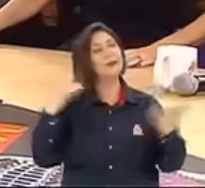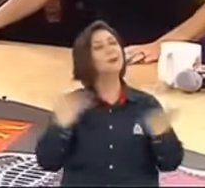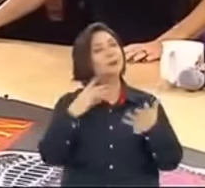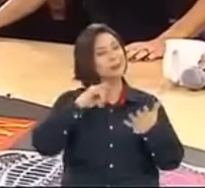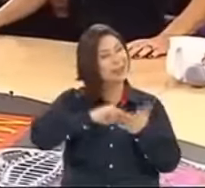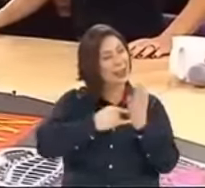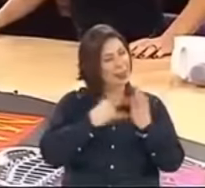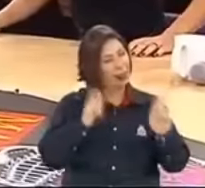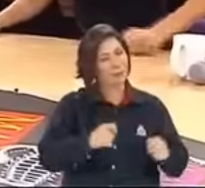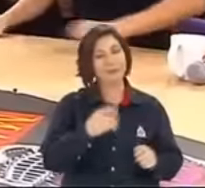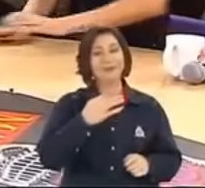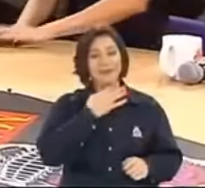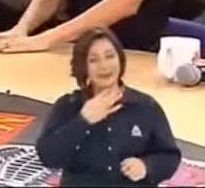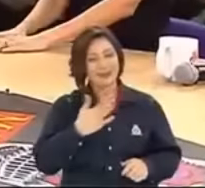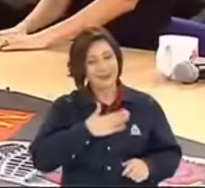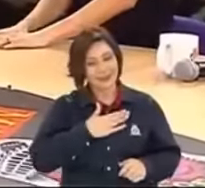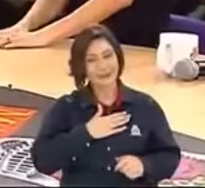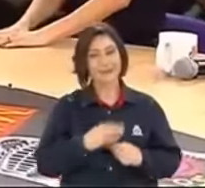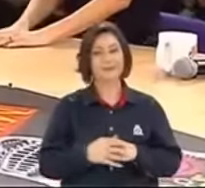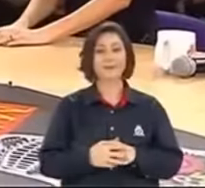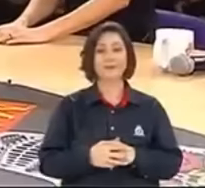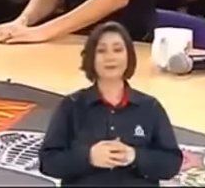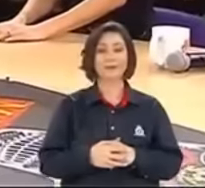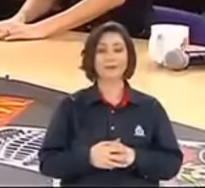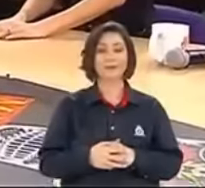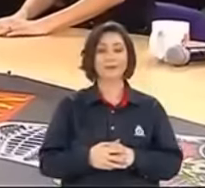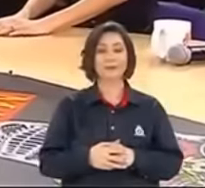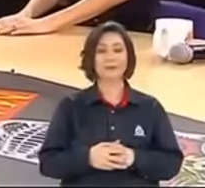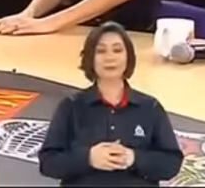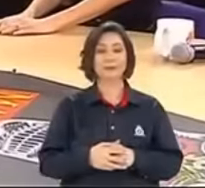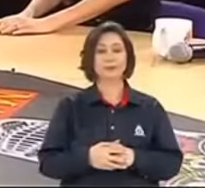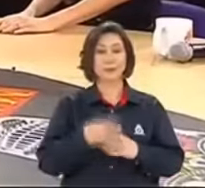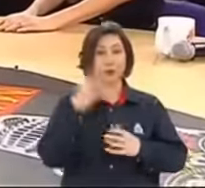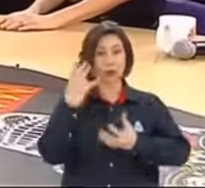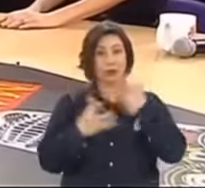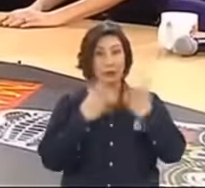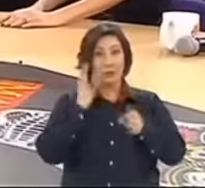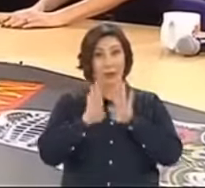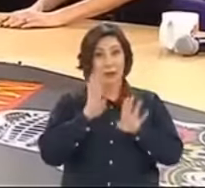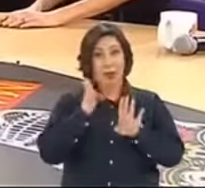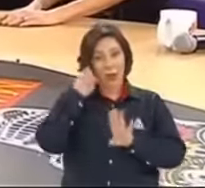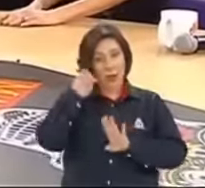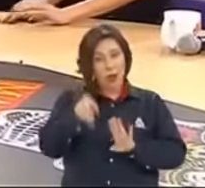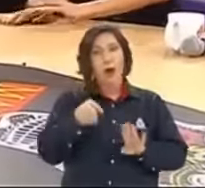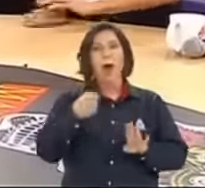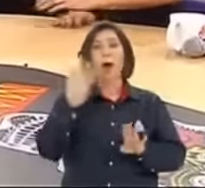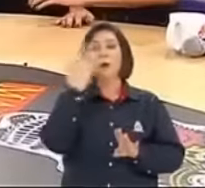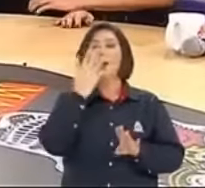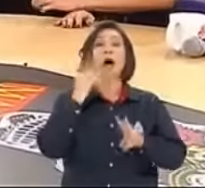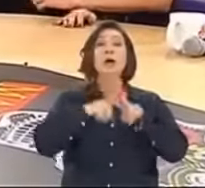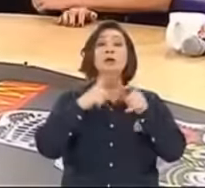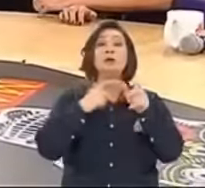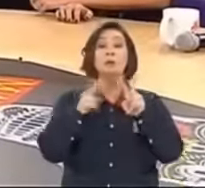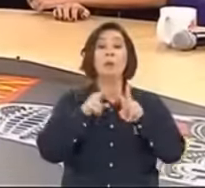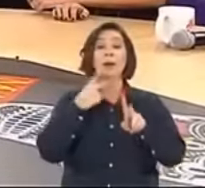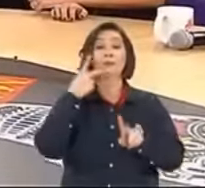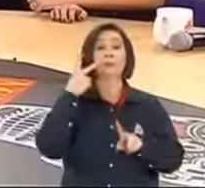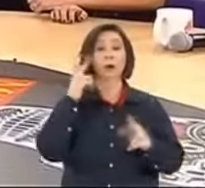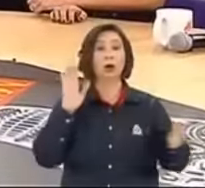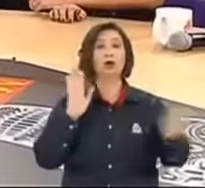ederim. Devam. Teşekkür ederim, saygılarımı sunuyorum. Eyvallah. Cehennemin kapısına doğru geldim. Asuman abla karşıladı beni.